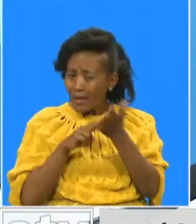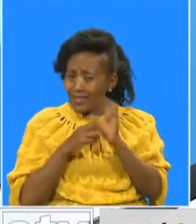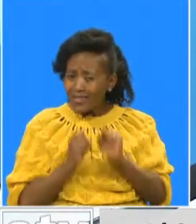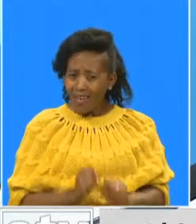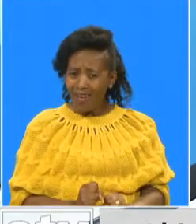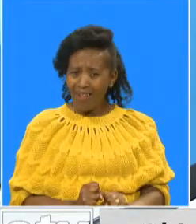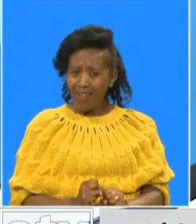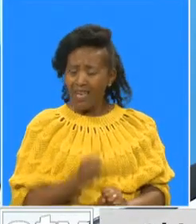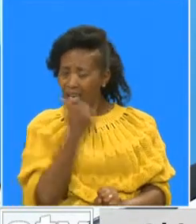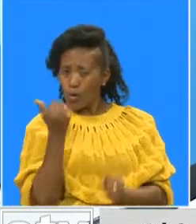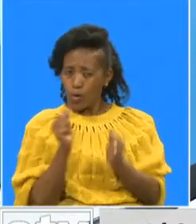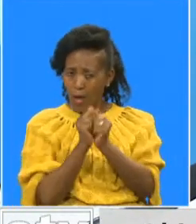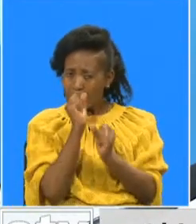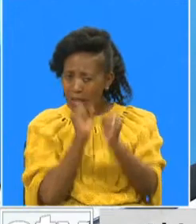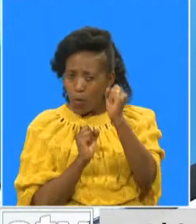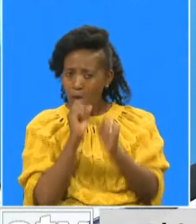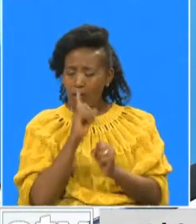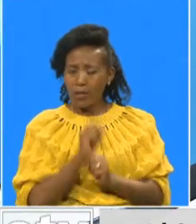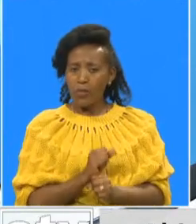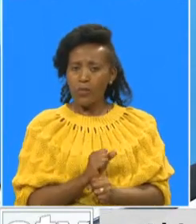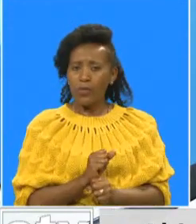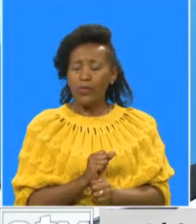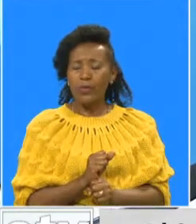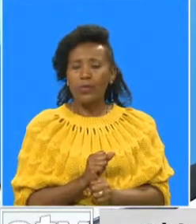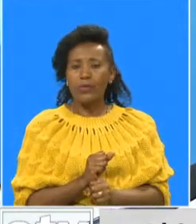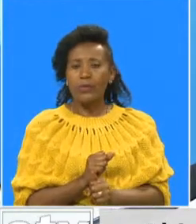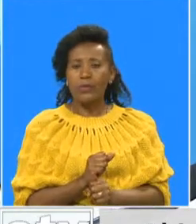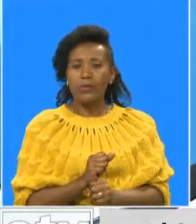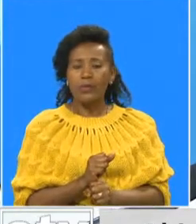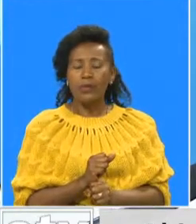አሁን ከሌሎች ጋር ስናወዳድረው